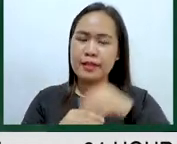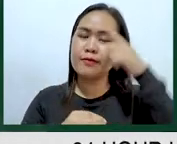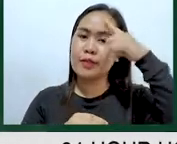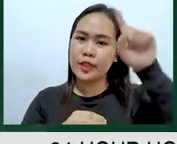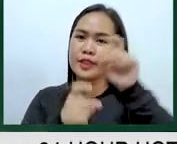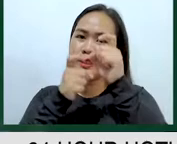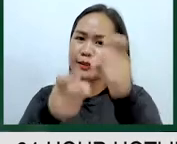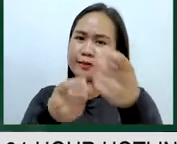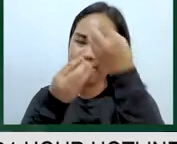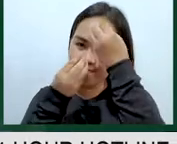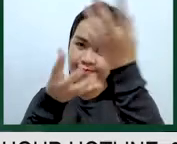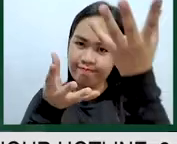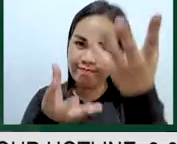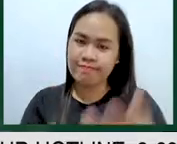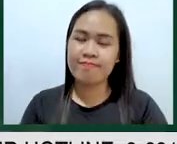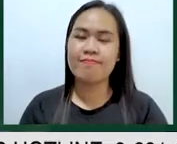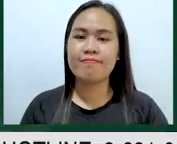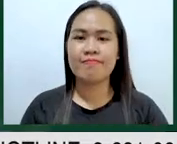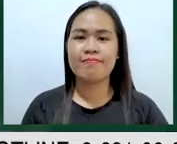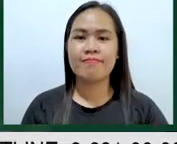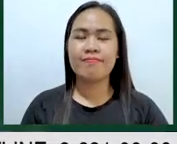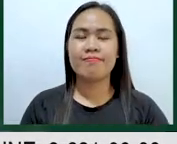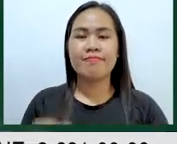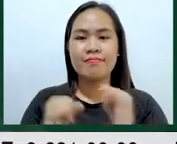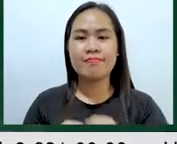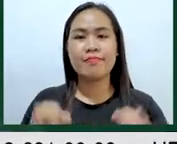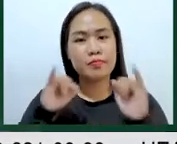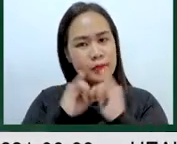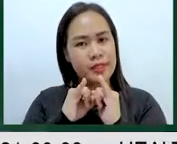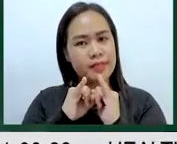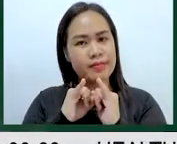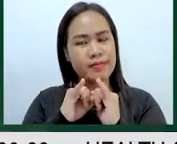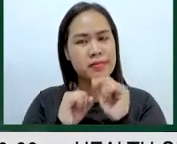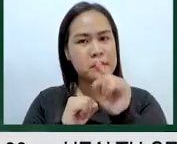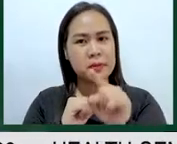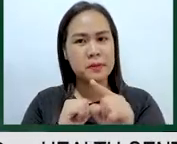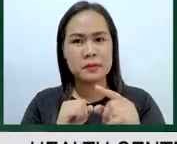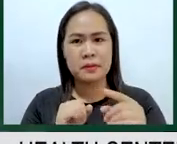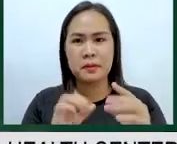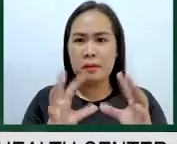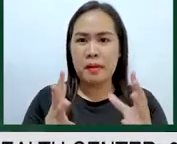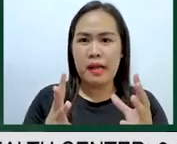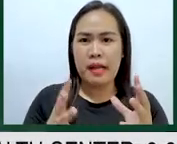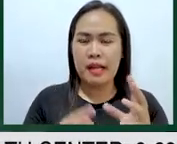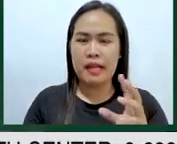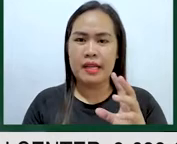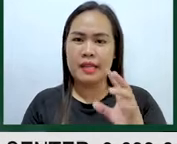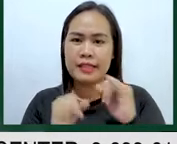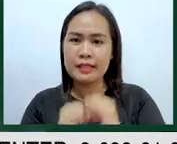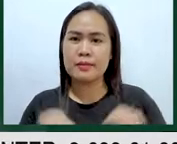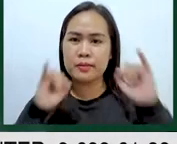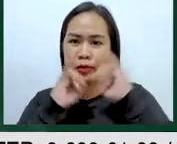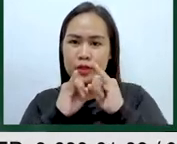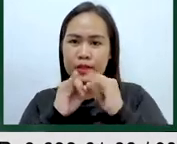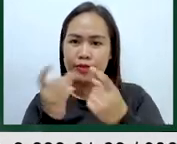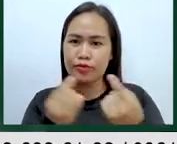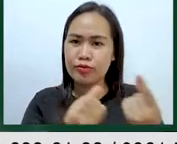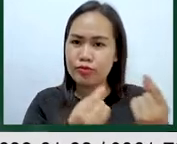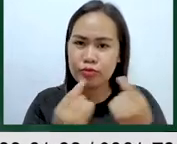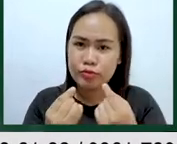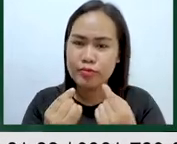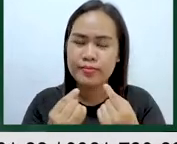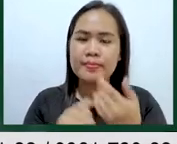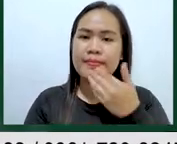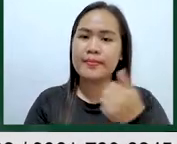sa aming paghahatid ng impormasyon sa inyo. And most importantly, no, kung wala rin kayong mahalagang gagawin, just